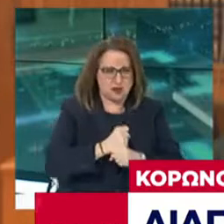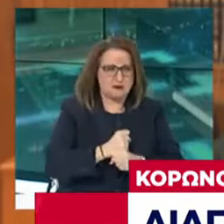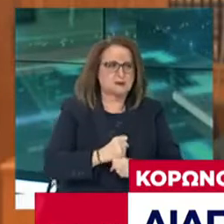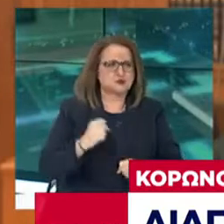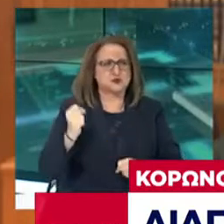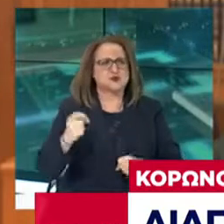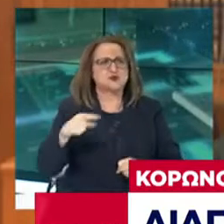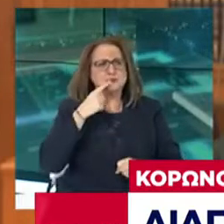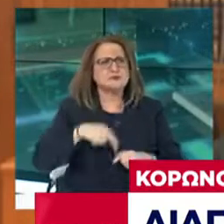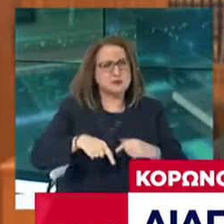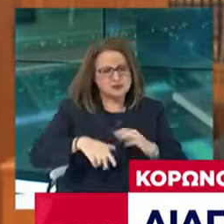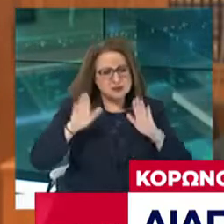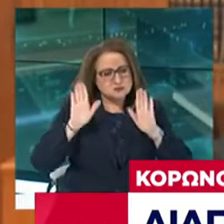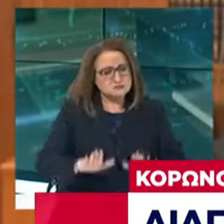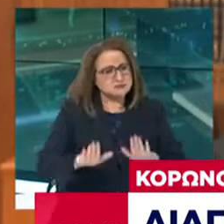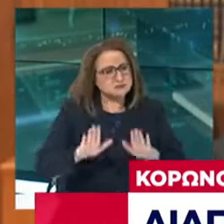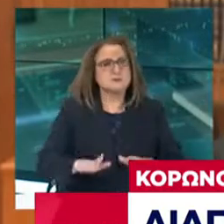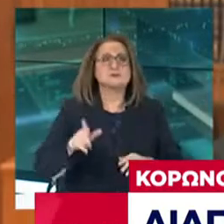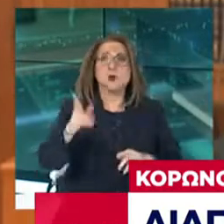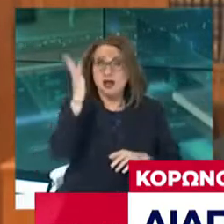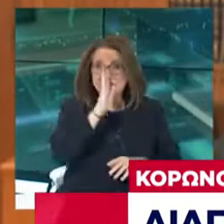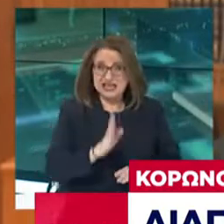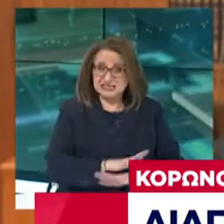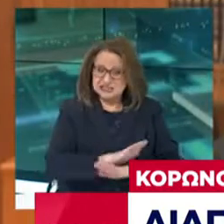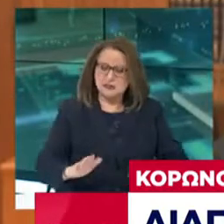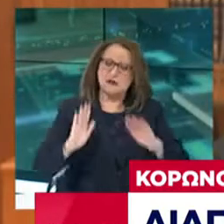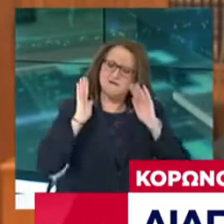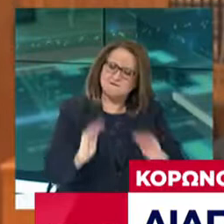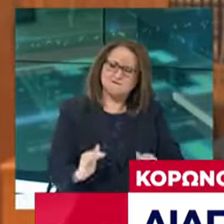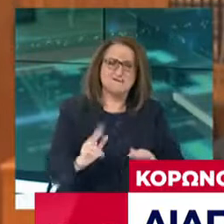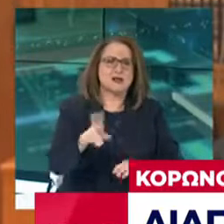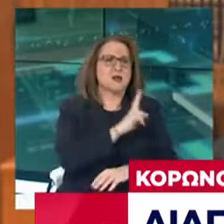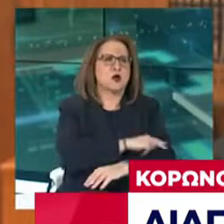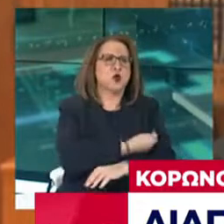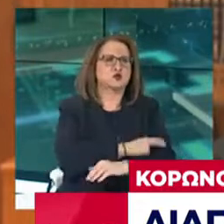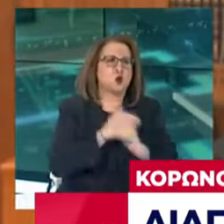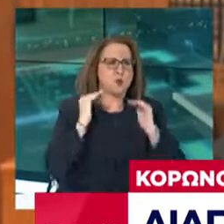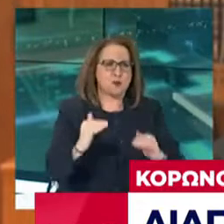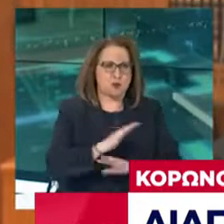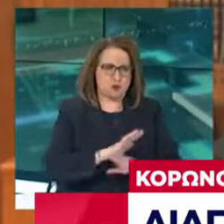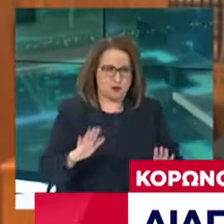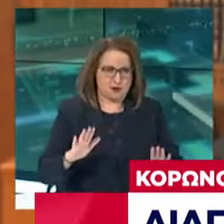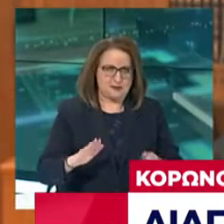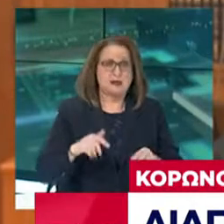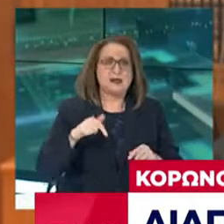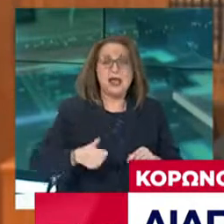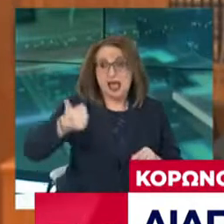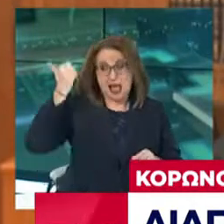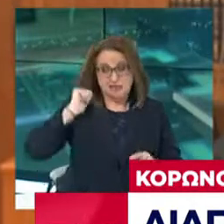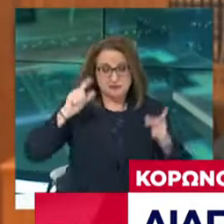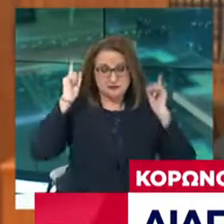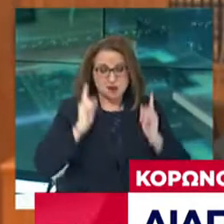κρίση θα παραμείνουν στο δημόσιο σύστημα υγείας. Όπως γνωρίζετε, χθες αποφάσισαν να κλείσουν όλες οι εκπαιδευτικές